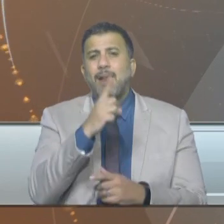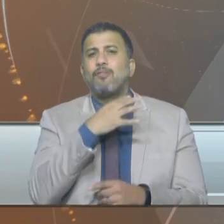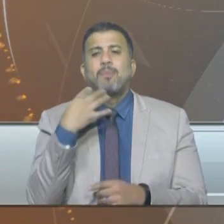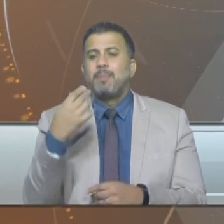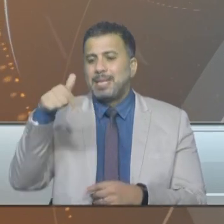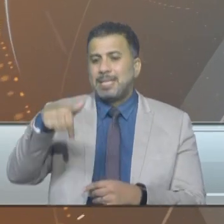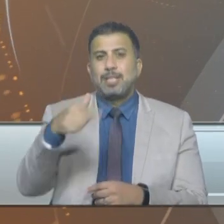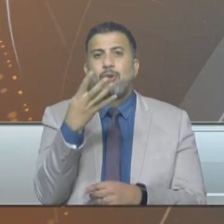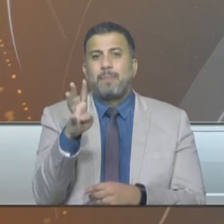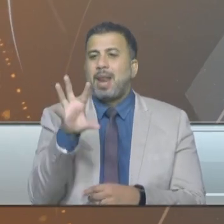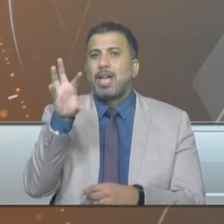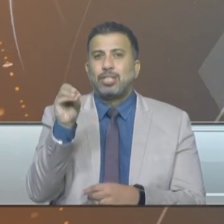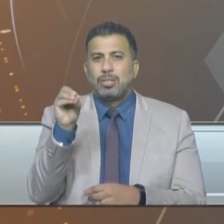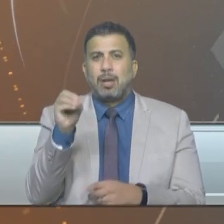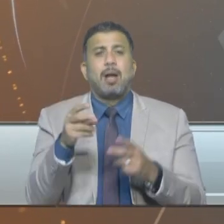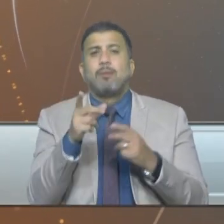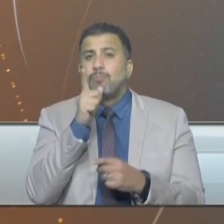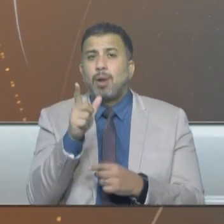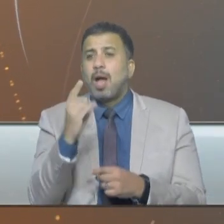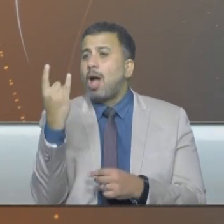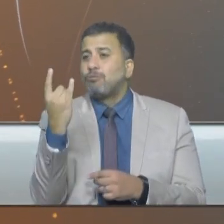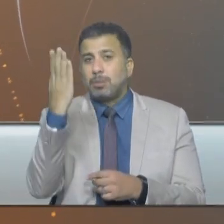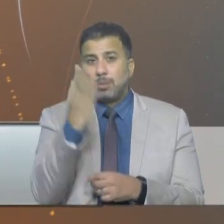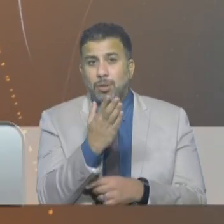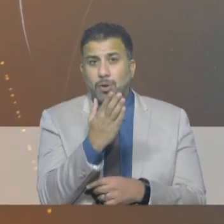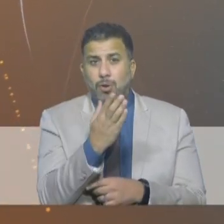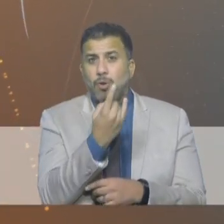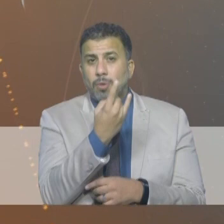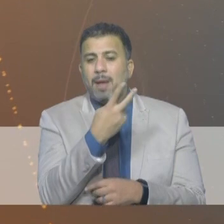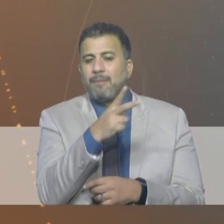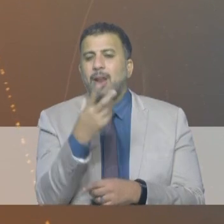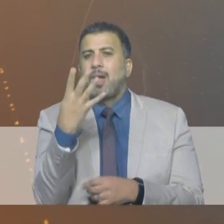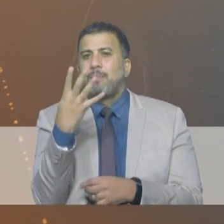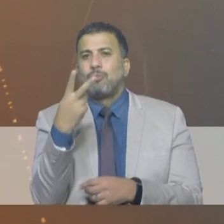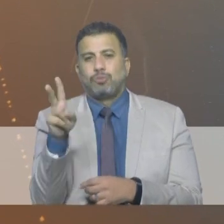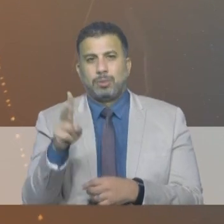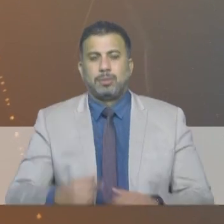446 هجريه الموافق العاشر من اكتوبر 2024